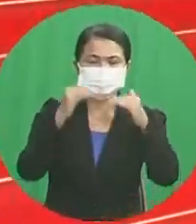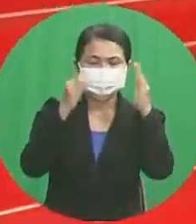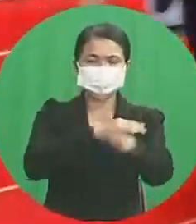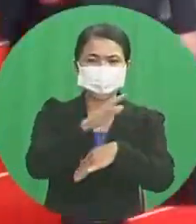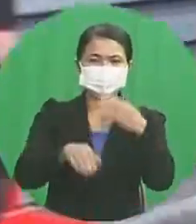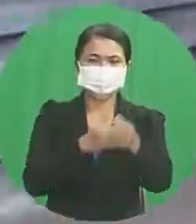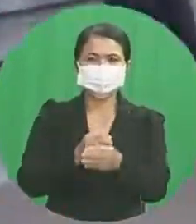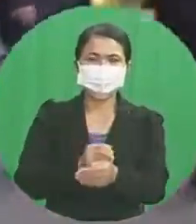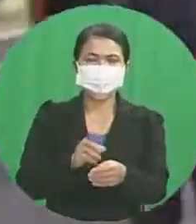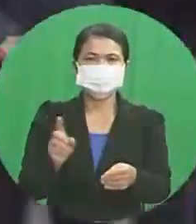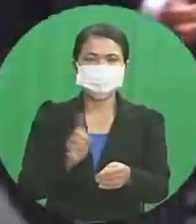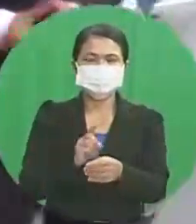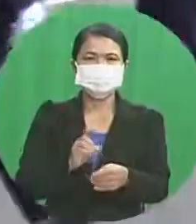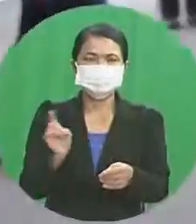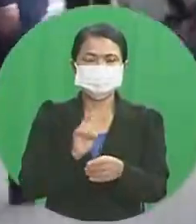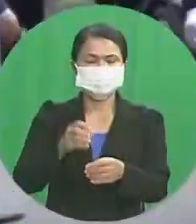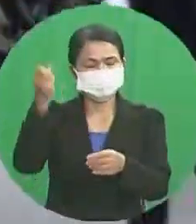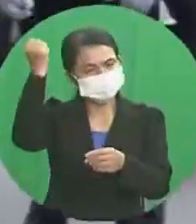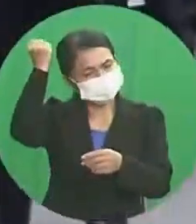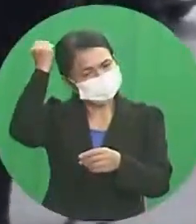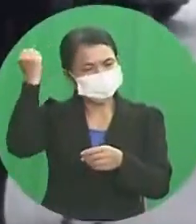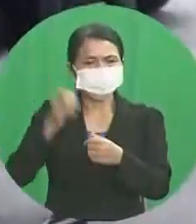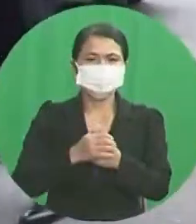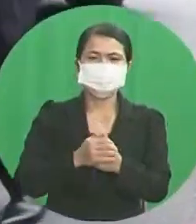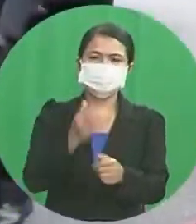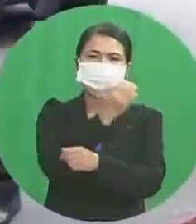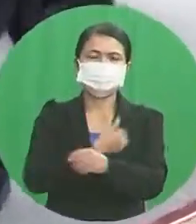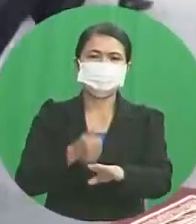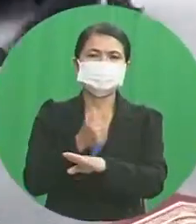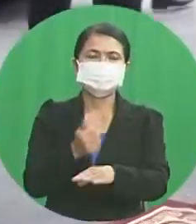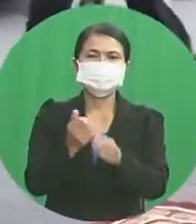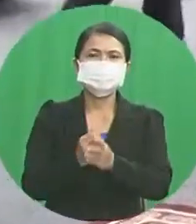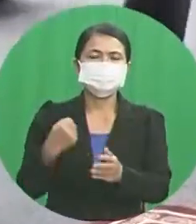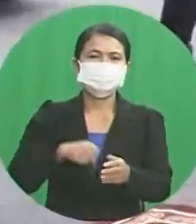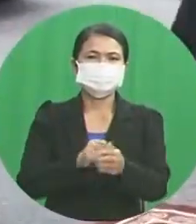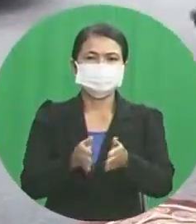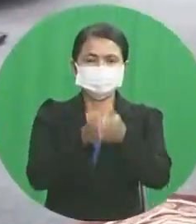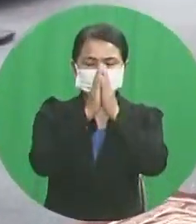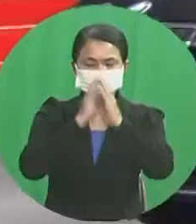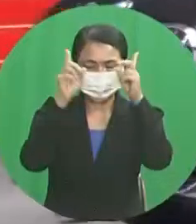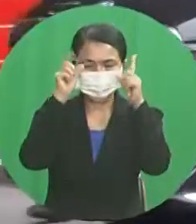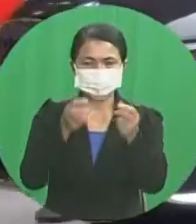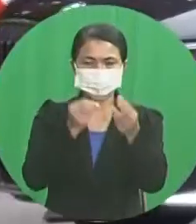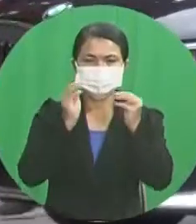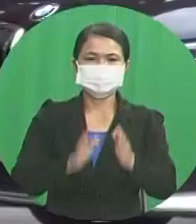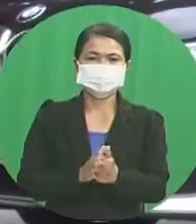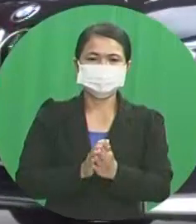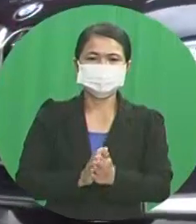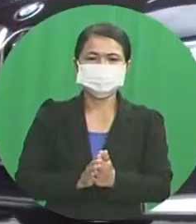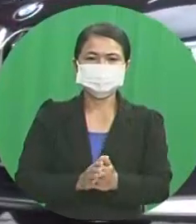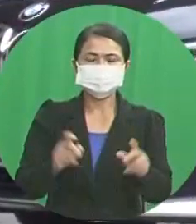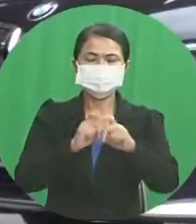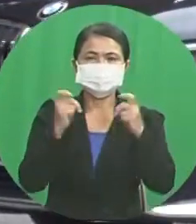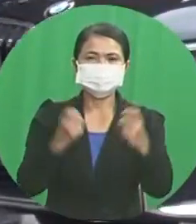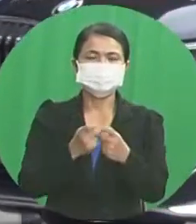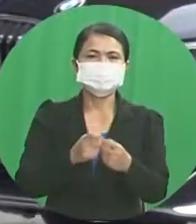អស់នៃសាធារណរដ្ឋប្រជាធិបតេយ្យប្រជាមានិតឡាវសម្ដេចប្រធានប្រសិទ្ធភាពបានប្រសិទ្ធពរជូនឯកឧត្តមនាយករដ្ឋមន្ត្រីនិងគណៈប្រ